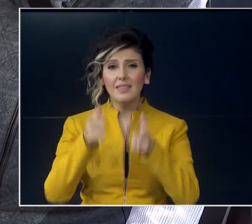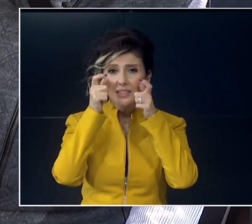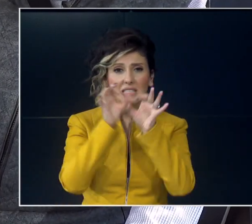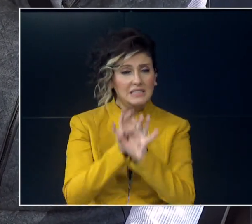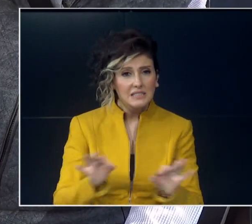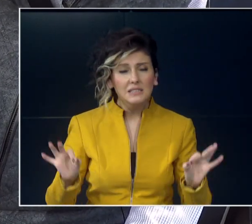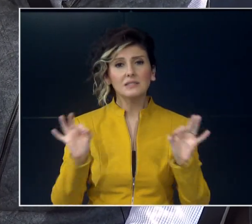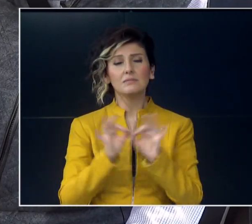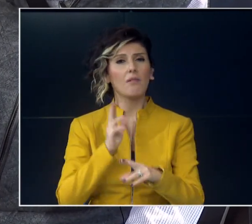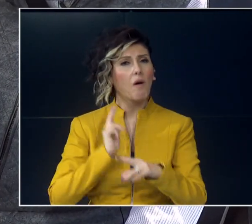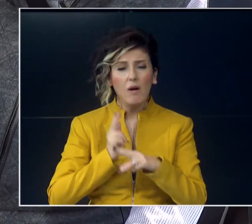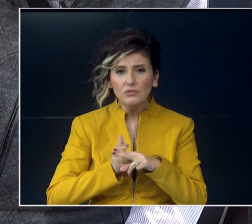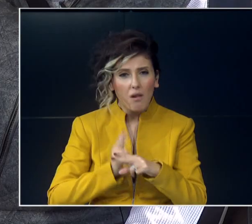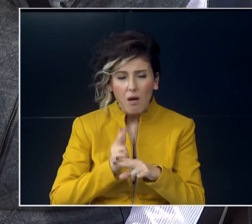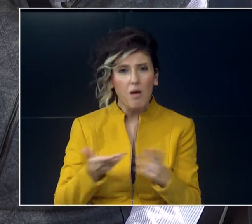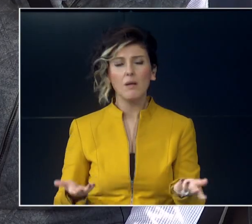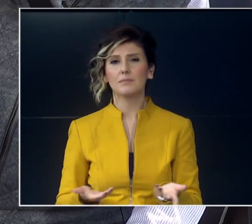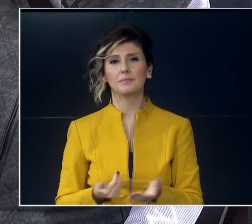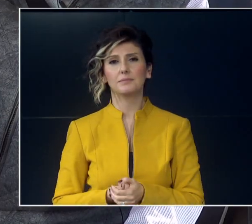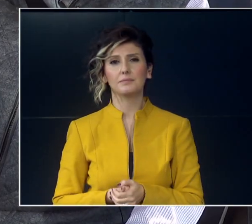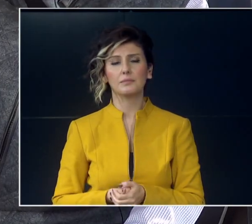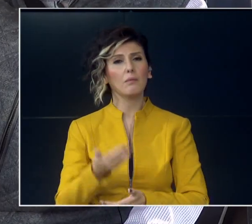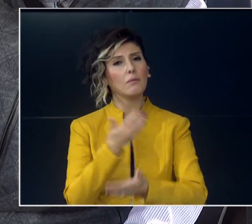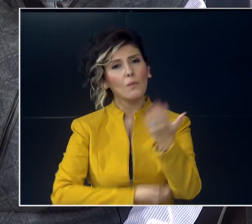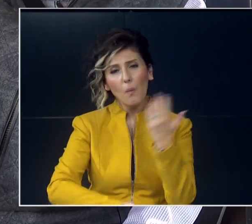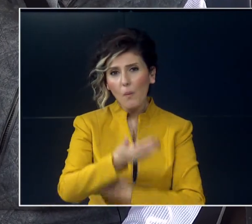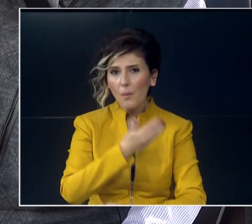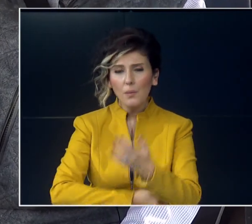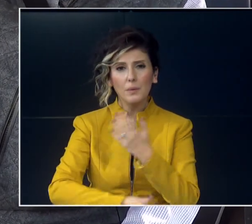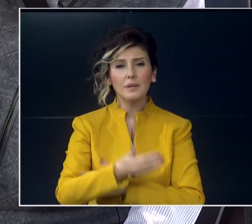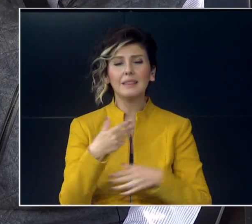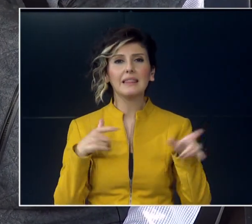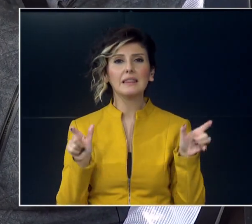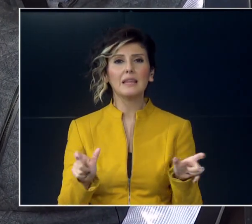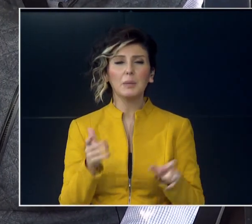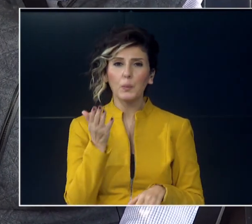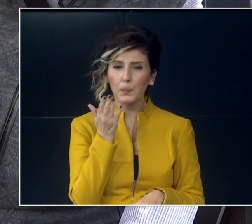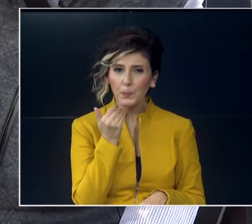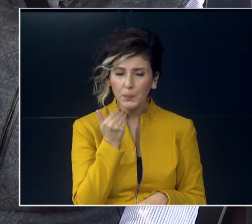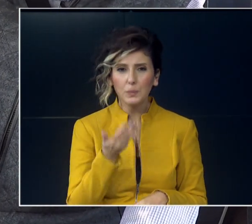Dikkatsizlik, acelecilik, yorgunluk, evet. Tedbirsizlik